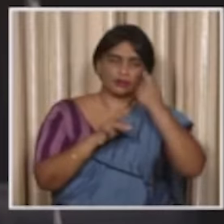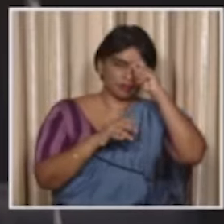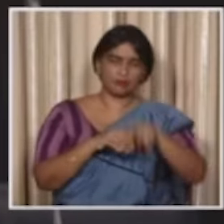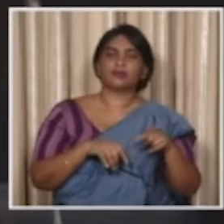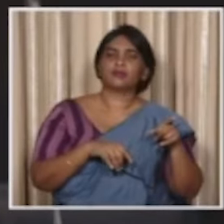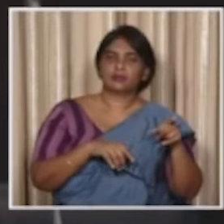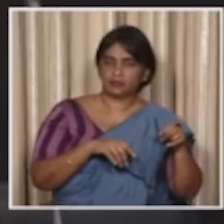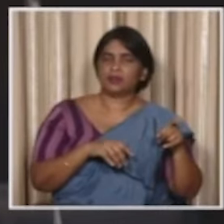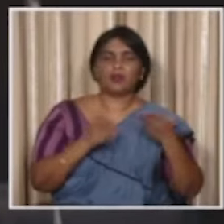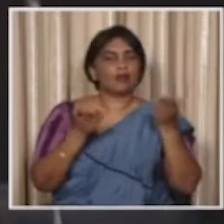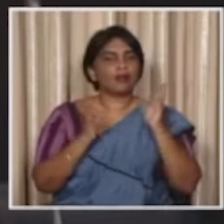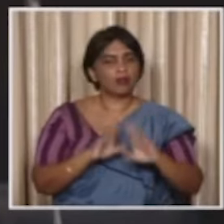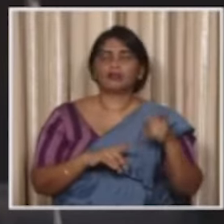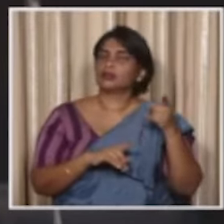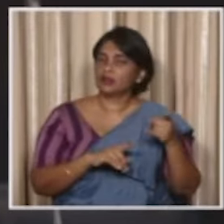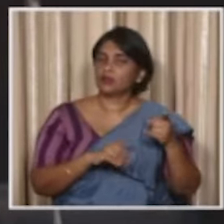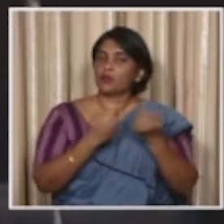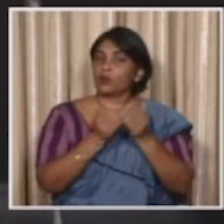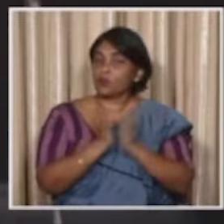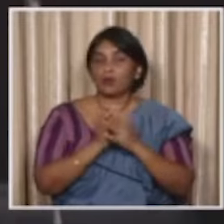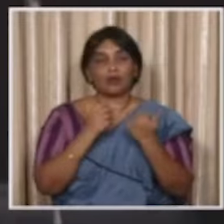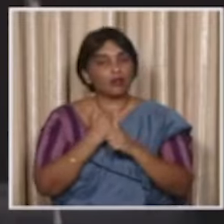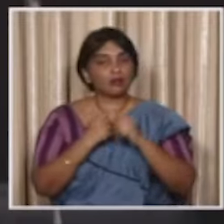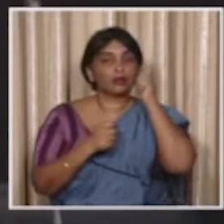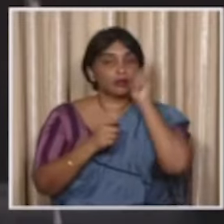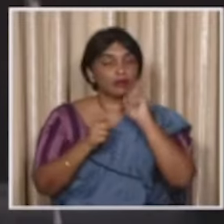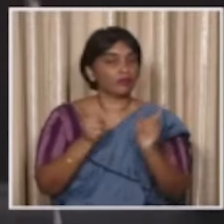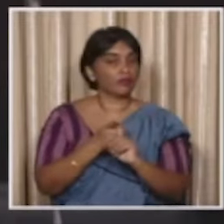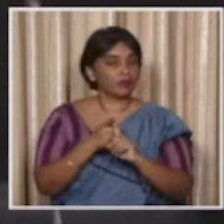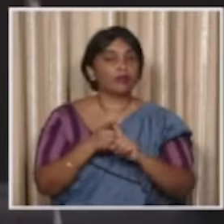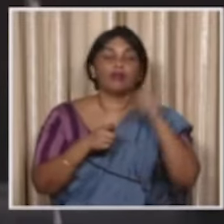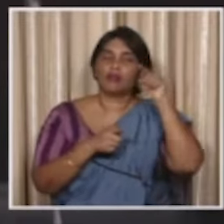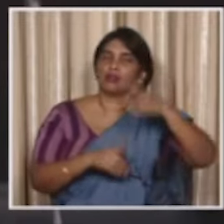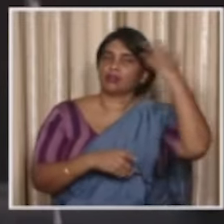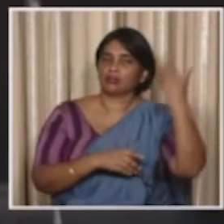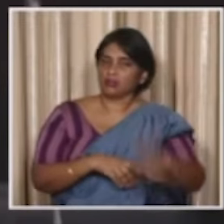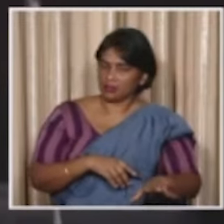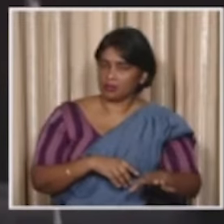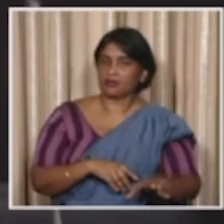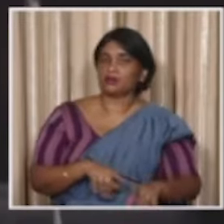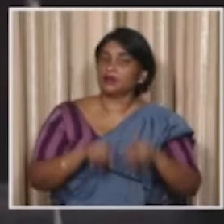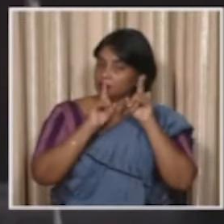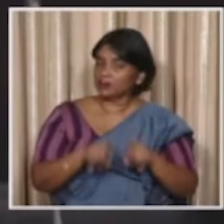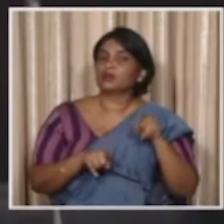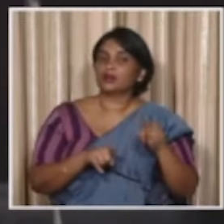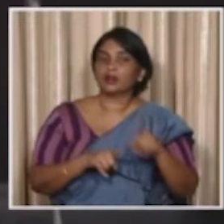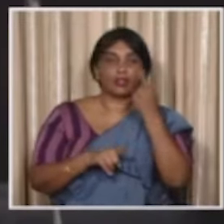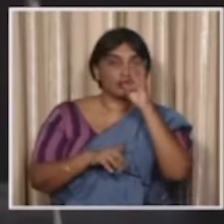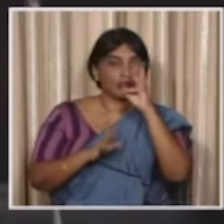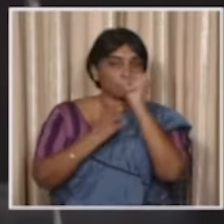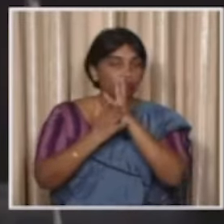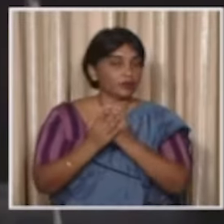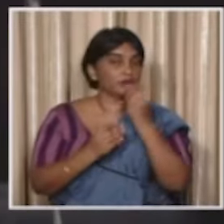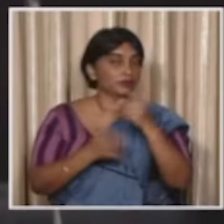අය අන්තිමේ ඒගොල්ලෝ විසින් නිර්මාණය කරපු ත්‍රස්තවාදීන්ගෙන්ම ඒගොල්ලෝ මැරුම් කෑවා. ඒකන්ද මේ 13 දෙනවා